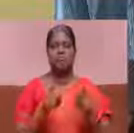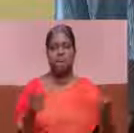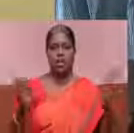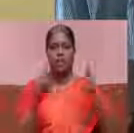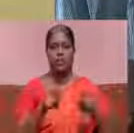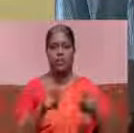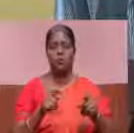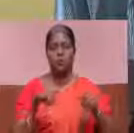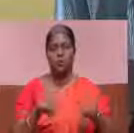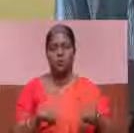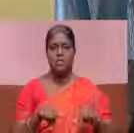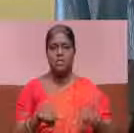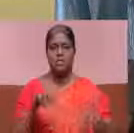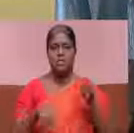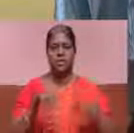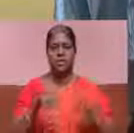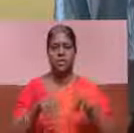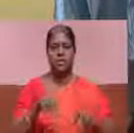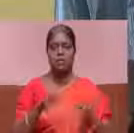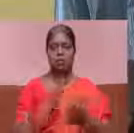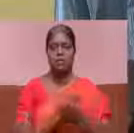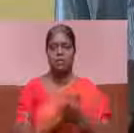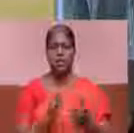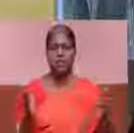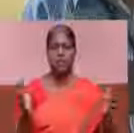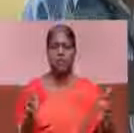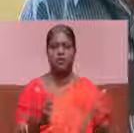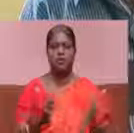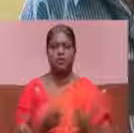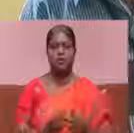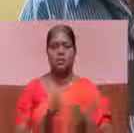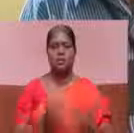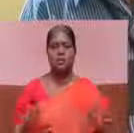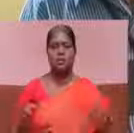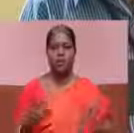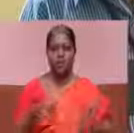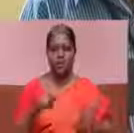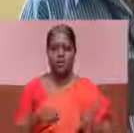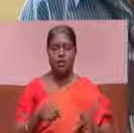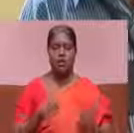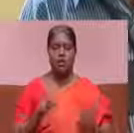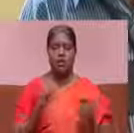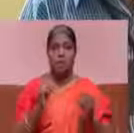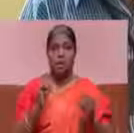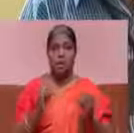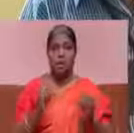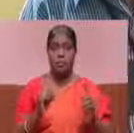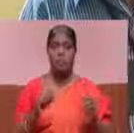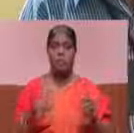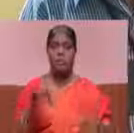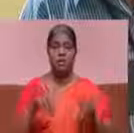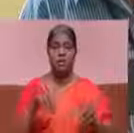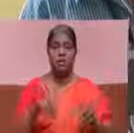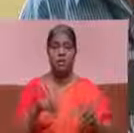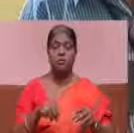நீங்கள் எல்லோரும் தற்சமயம் தேர்தல் நடத்தும் பணியில் ஈடுபட்டுள்ளீர்கள். நம் சுதந்திர நாட்டில் நேர்மையான முறையில் தேர்தல் நடத்துவது